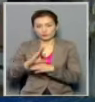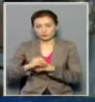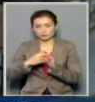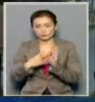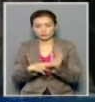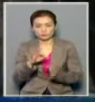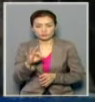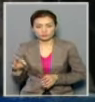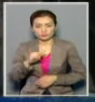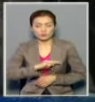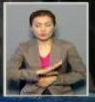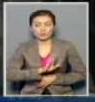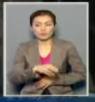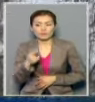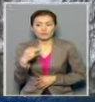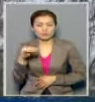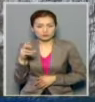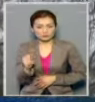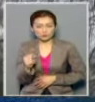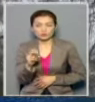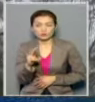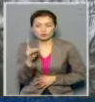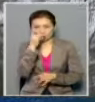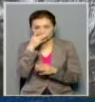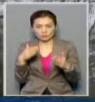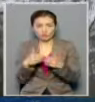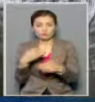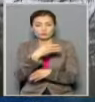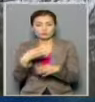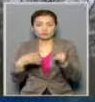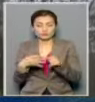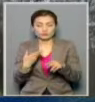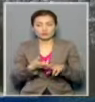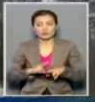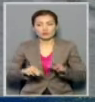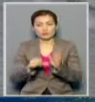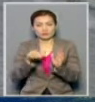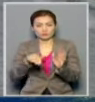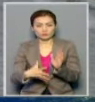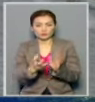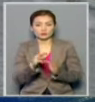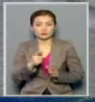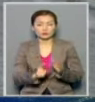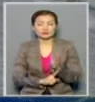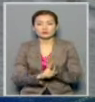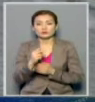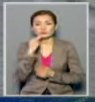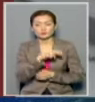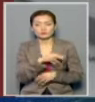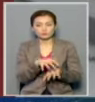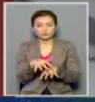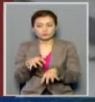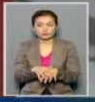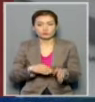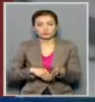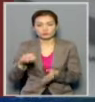дейін жұмыс істейді. Орналасқан жері Динанұр Пейісов атындағы мәдениет үйінің төменгі қабаты. Небәрі 6500 теңгеден басталатын сапалы тауарды